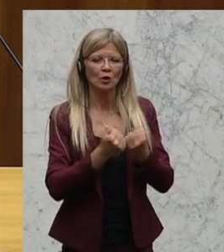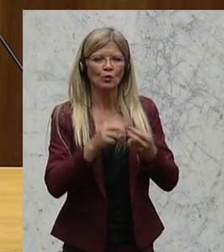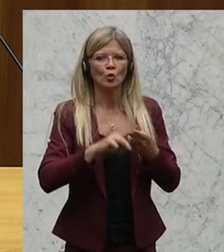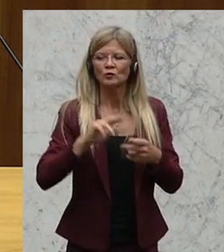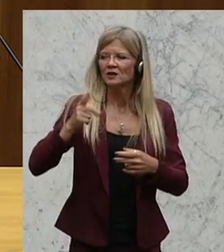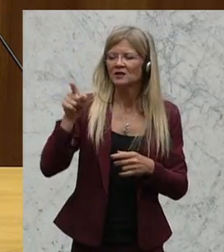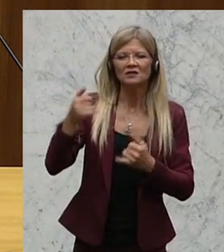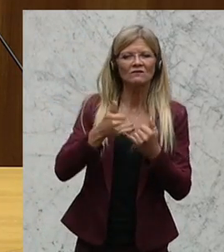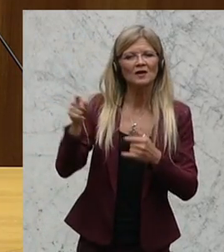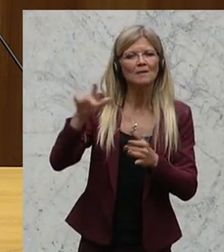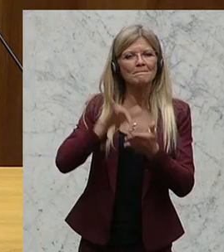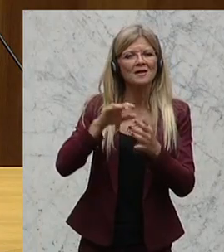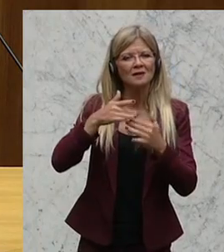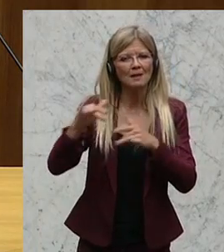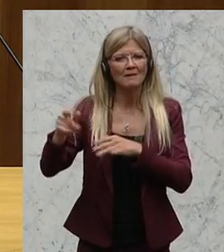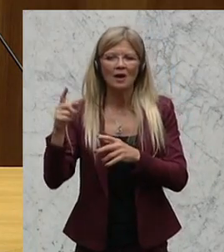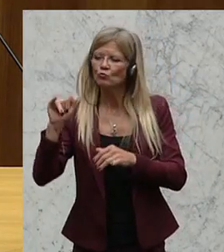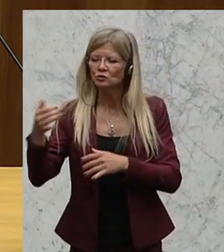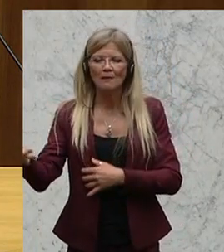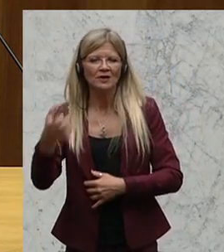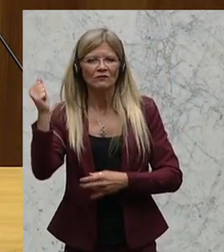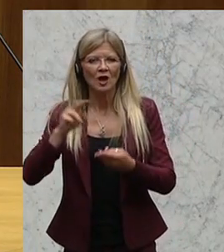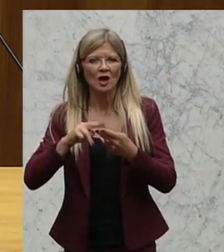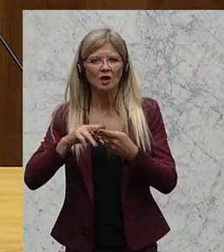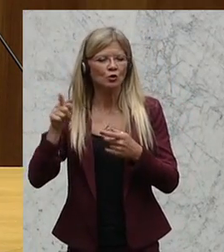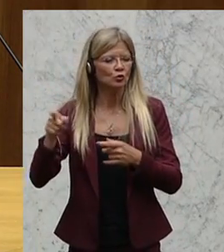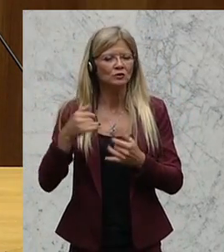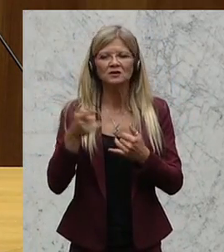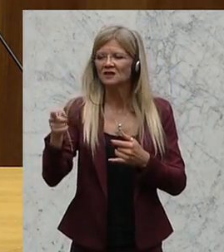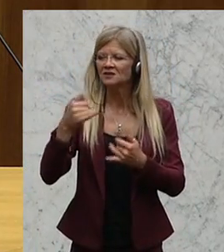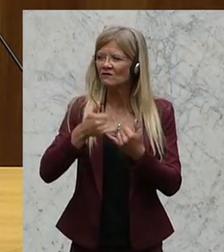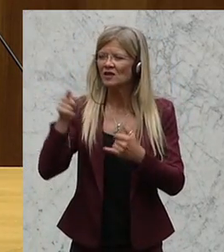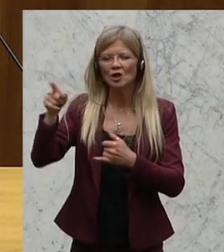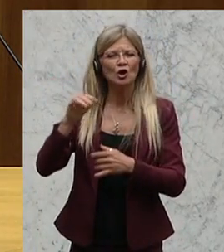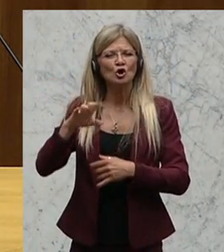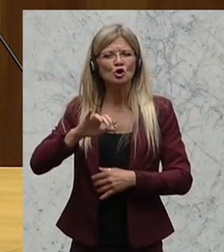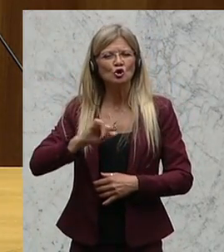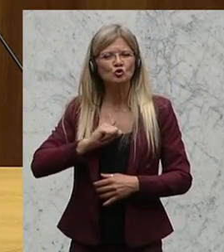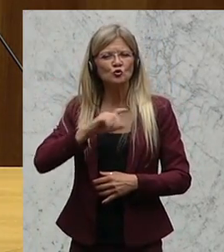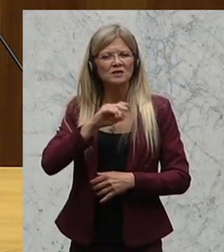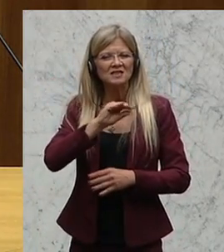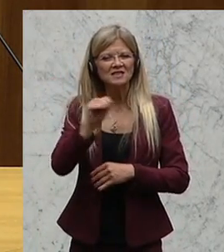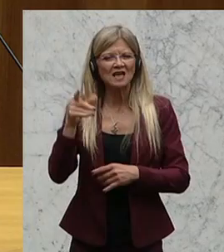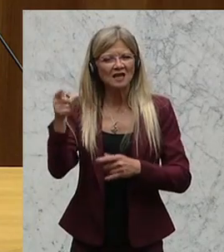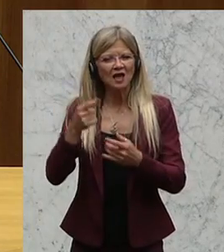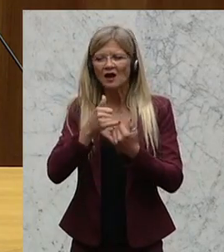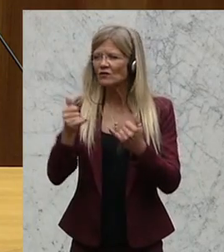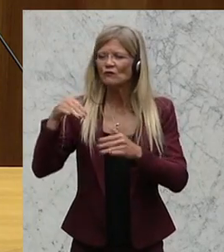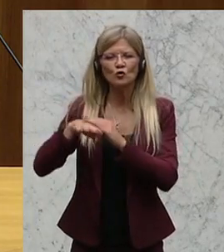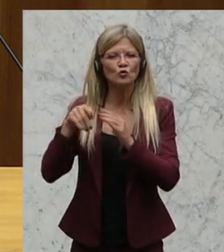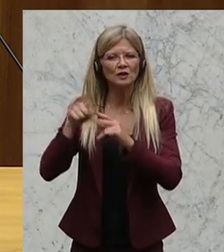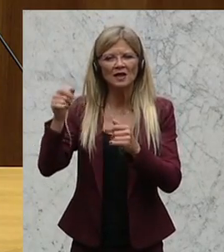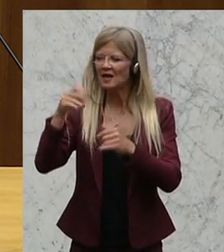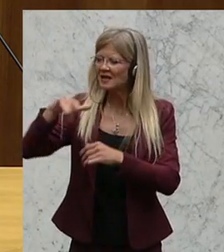abgefangen, zurückgeschickt bzw. in einem Asylzentrum auf einer Insel untergebracht werden. Meine Damen und Herren, jetzt wo die ÖVP sich ja von der SPÖ befreit